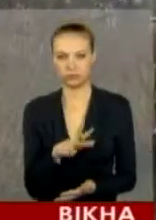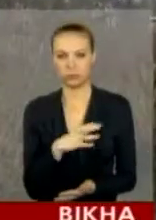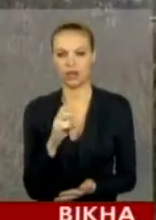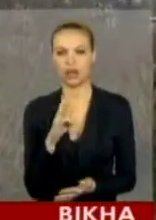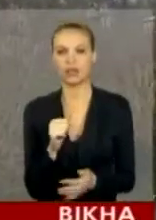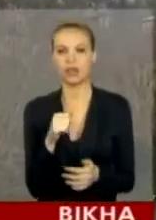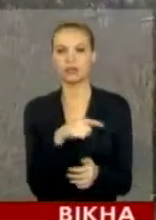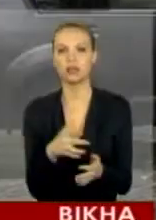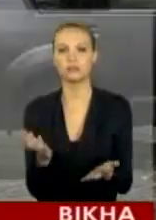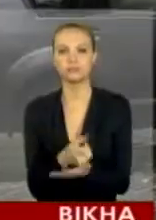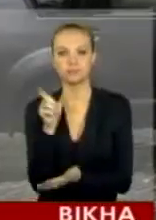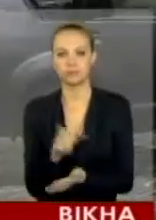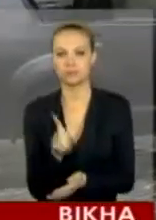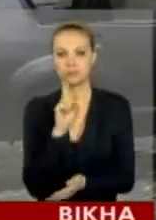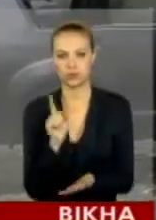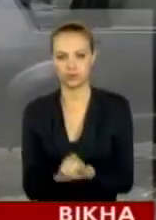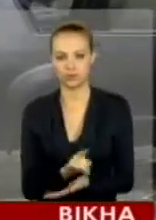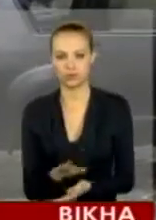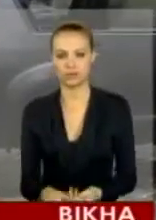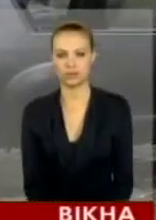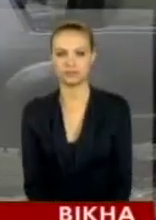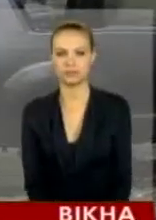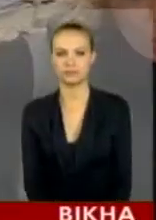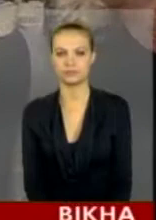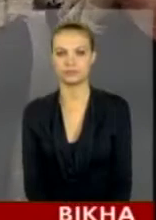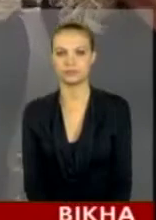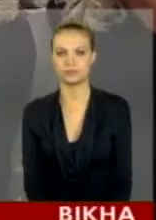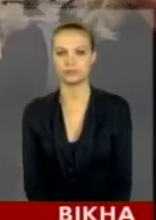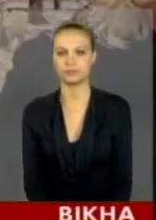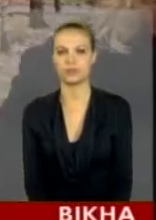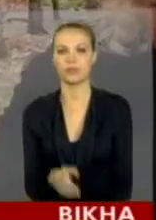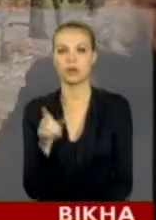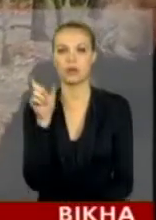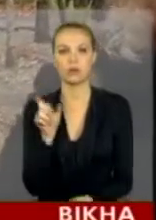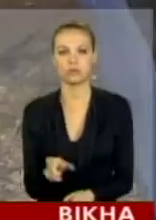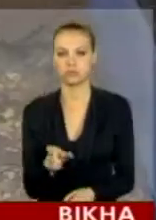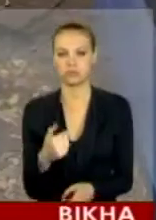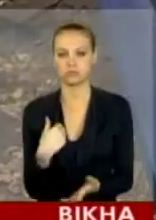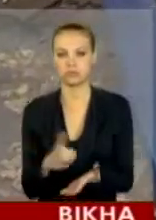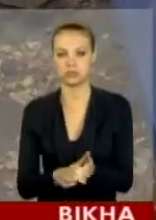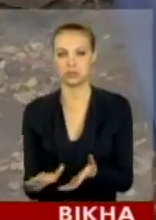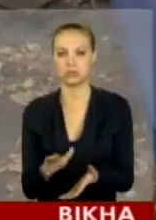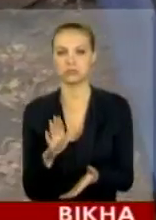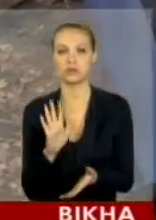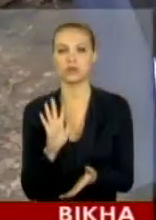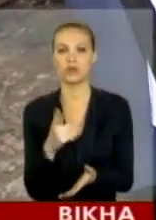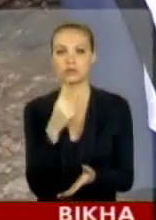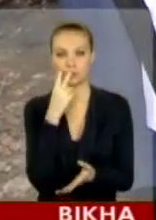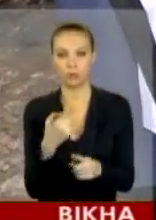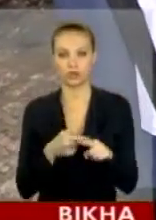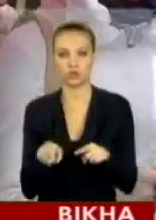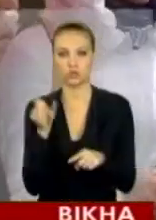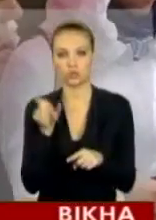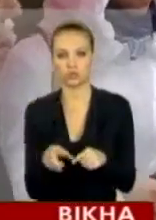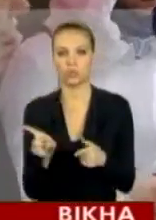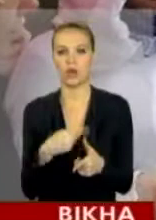слід маньяка вийти поки що не вдалося. Особа незнайома нам. В разі побачити дану особу